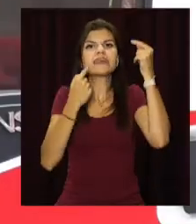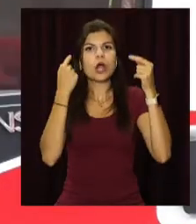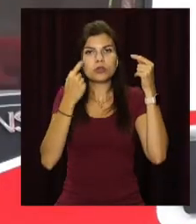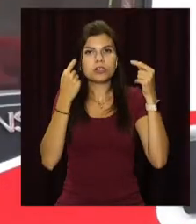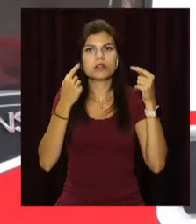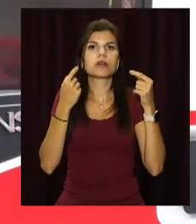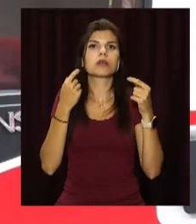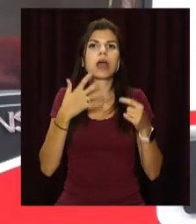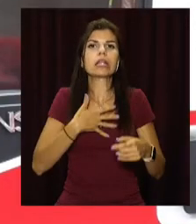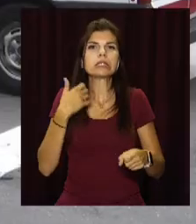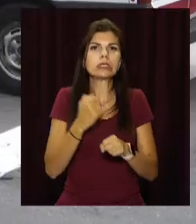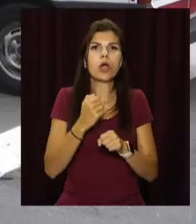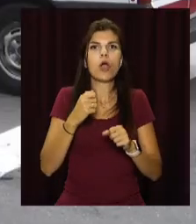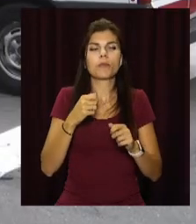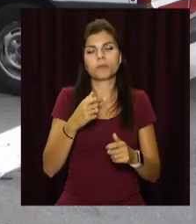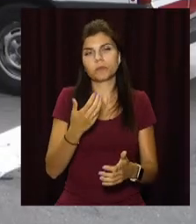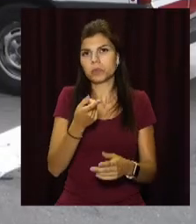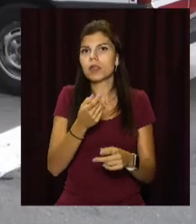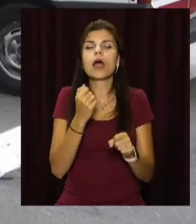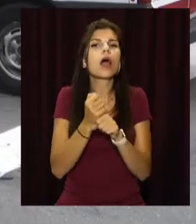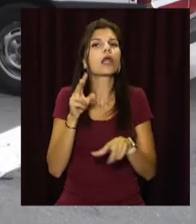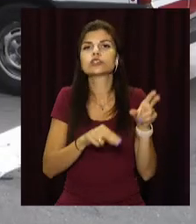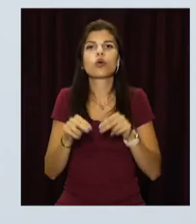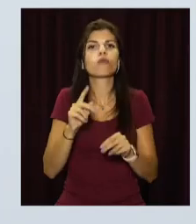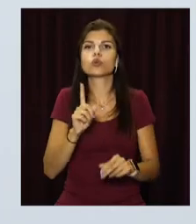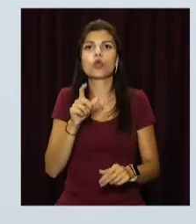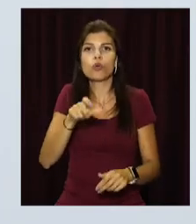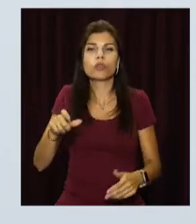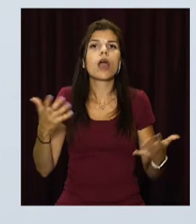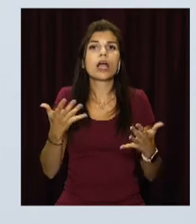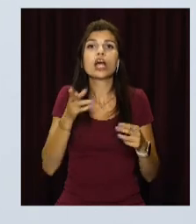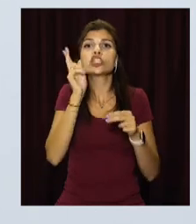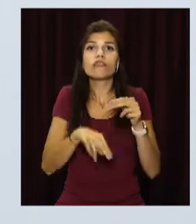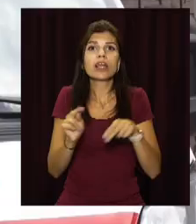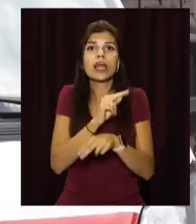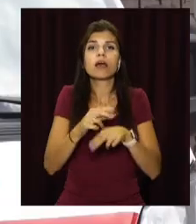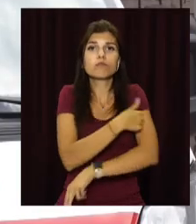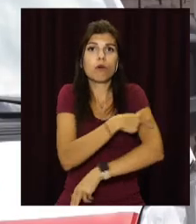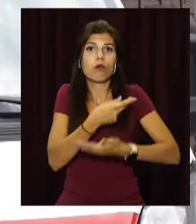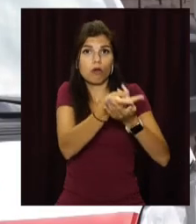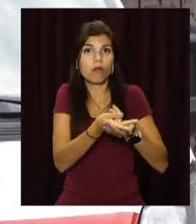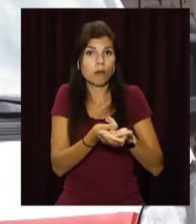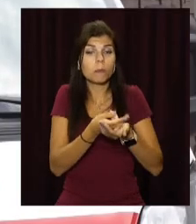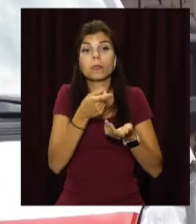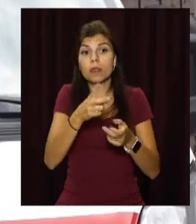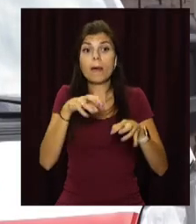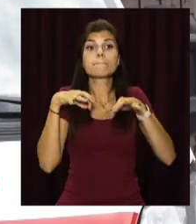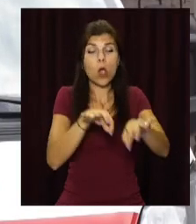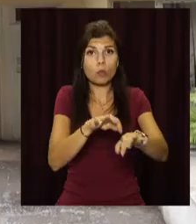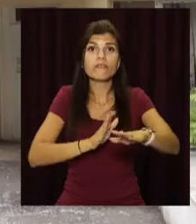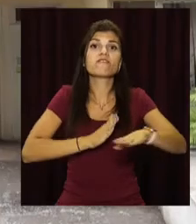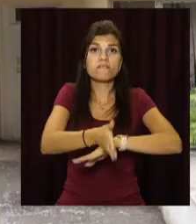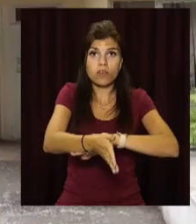мобільними мультидисциплінарними командами. Вона розрахована на пацієнтів, які завершили лікування в стаціонарі. Мобільна бригада виїжджатиме